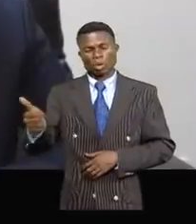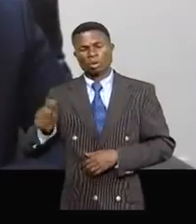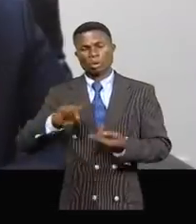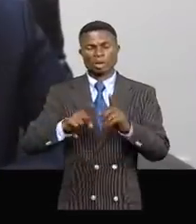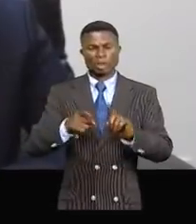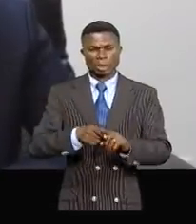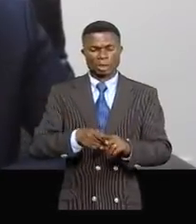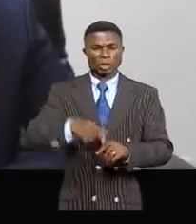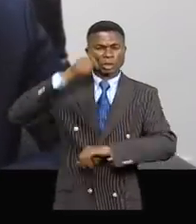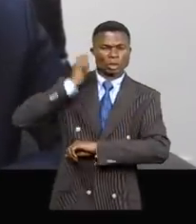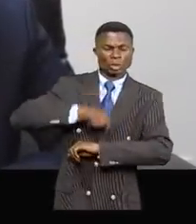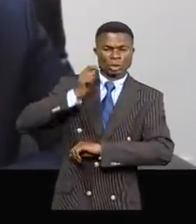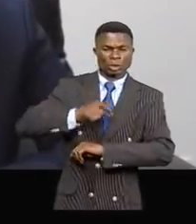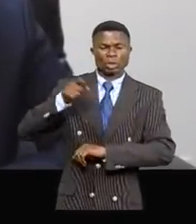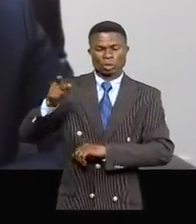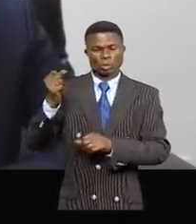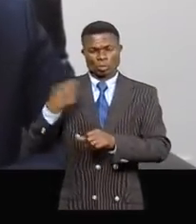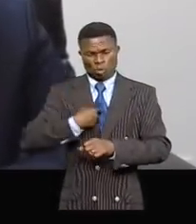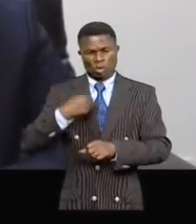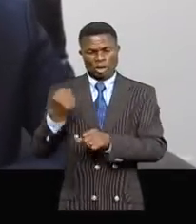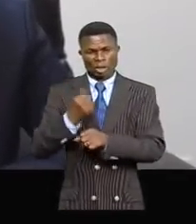des juristes. Et moi, j'étais dans le secteur